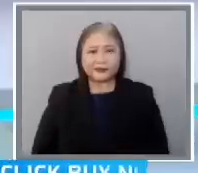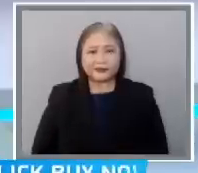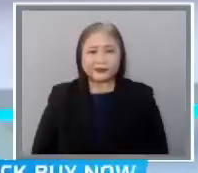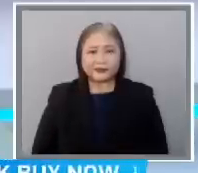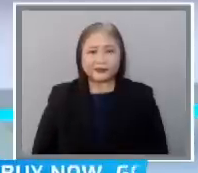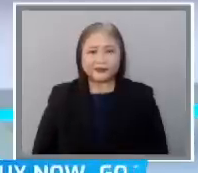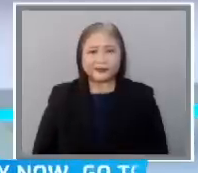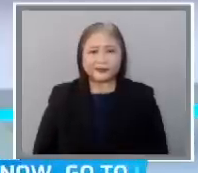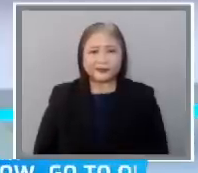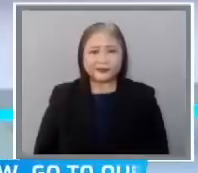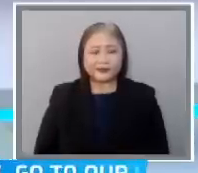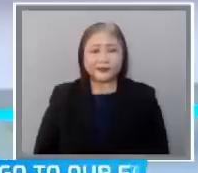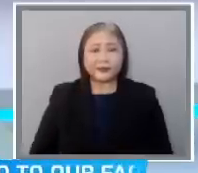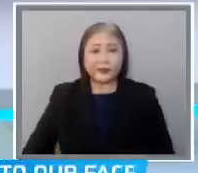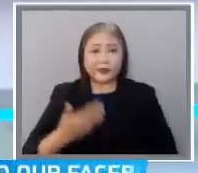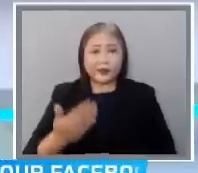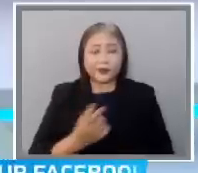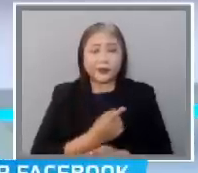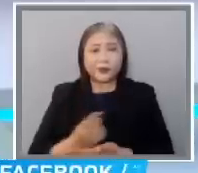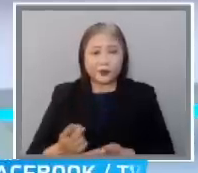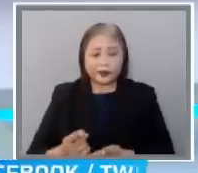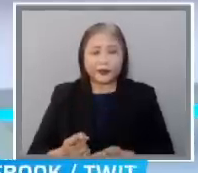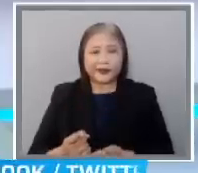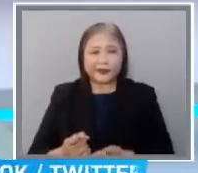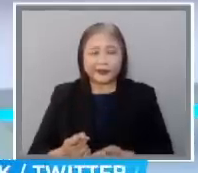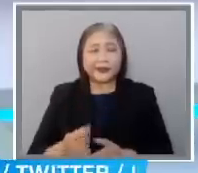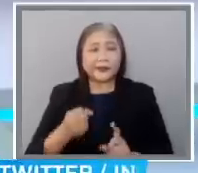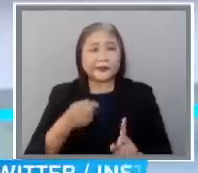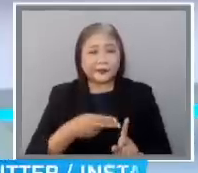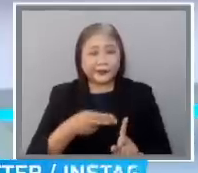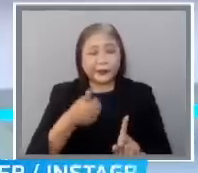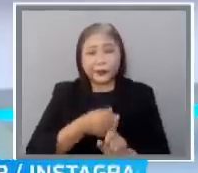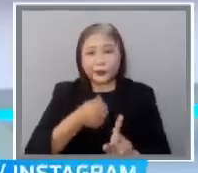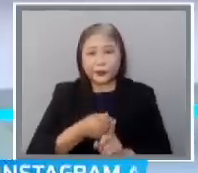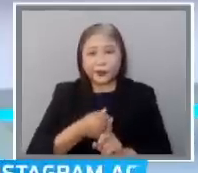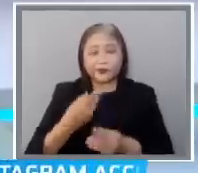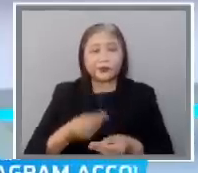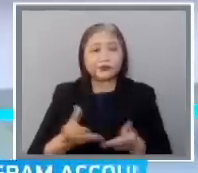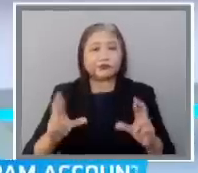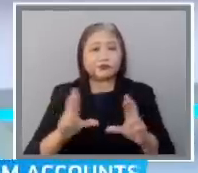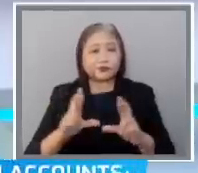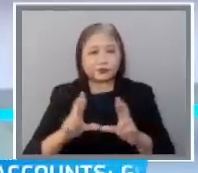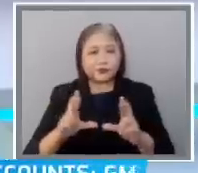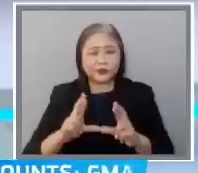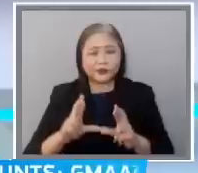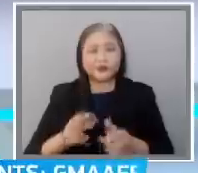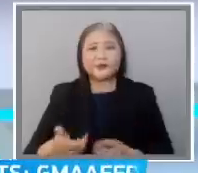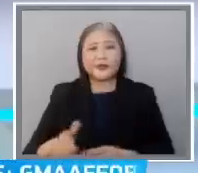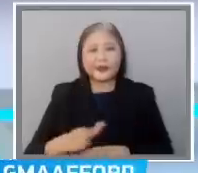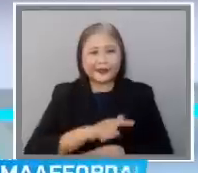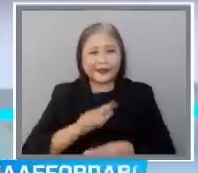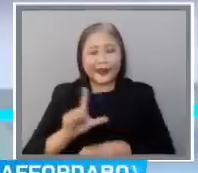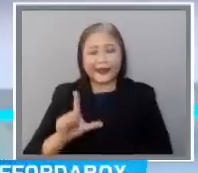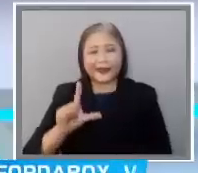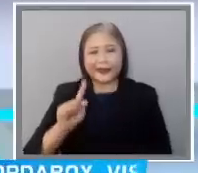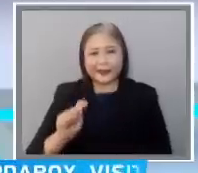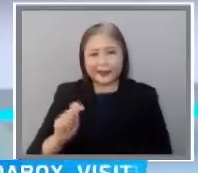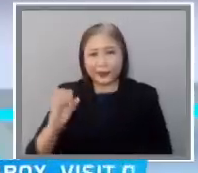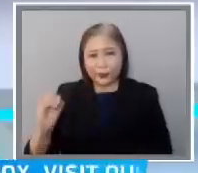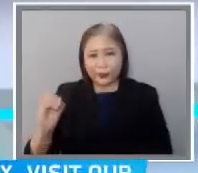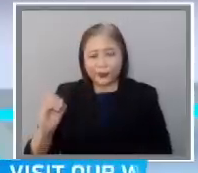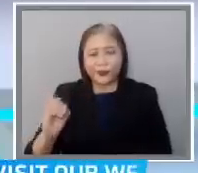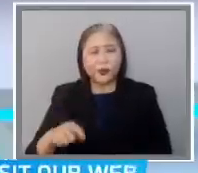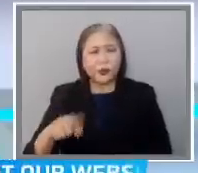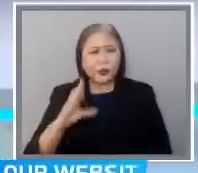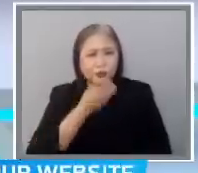Simula sa susunod na linggo, automated na ang pag-i-issue ng resibo ng mga taga-Land Transportation Office sa mga mahuhuling